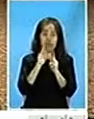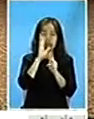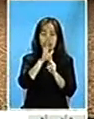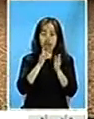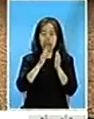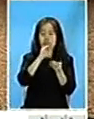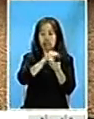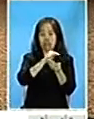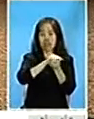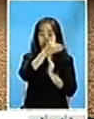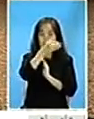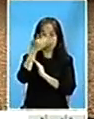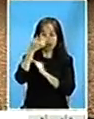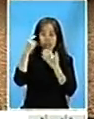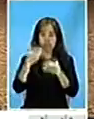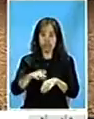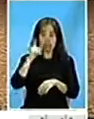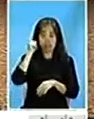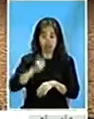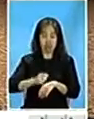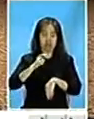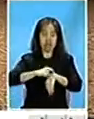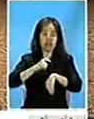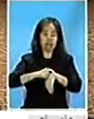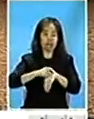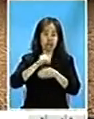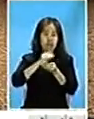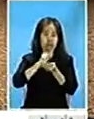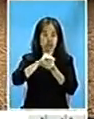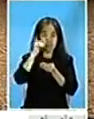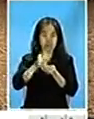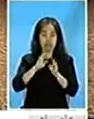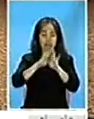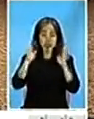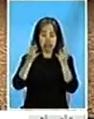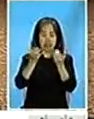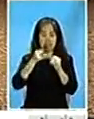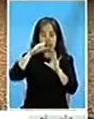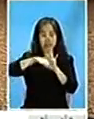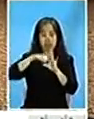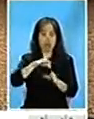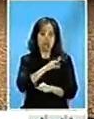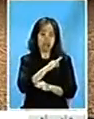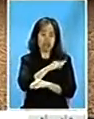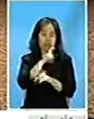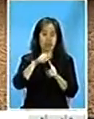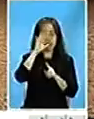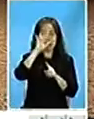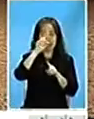ติและตามกำหนดเดิมเนี่ยกองทุนการออมแห่งชาติจะต้องเปิดรับสมัครสมาชิกตั้งแต่วันที่8พฤษภาค